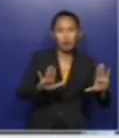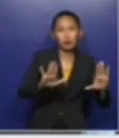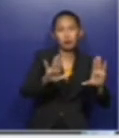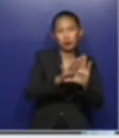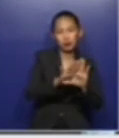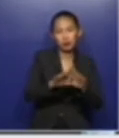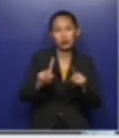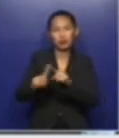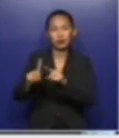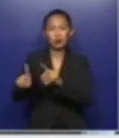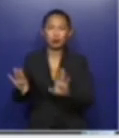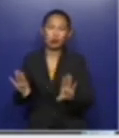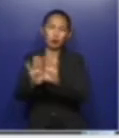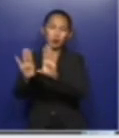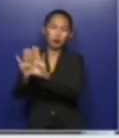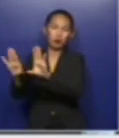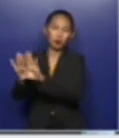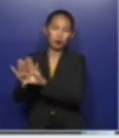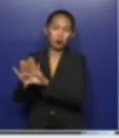างนี้หลังจาก